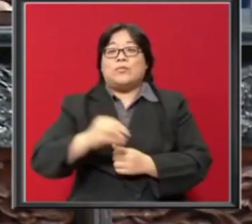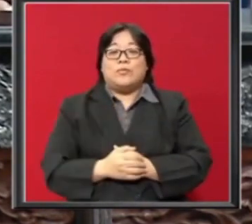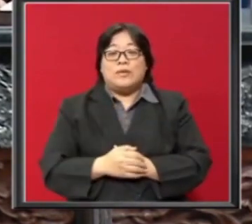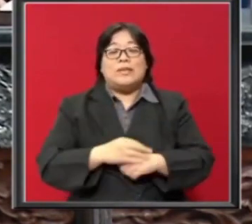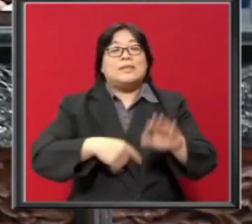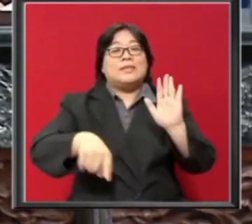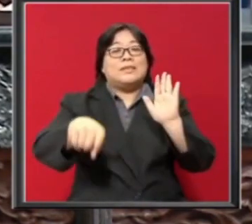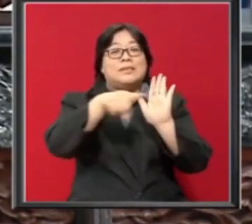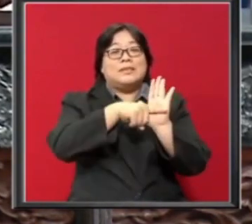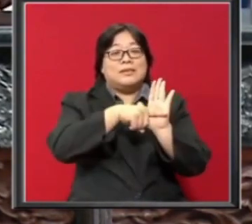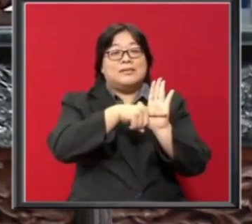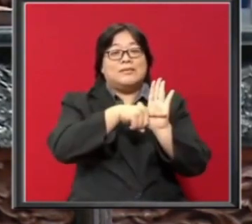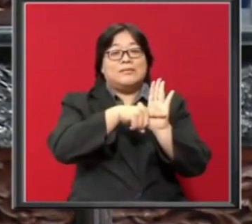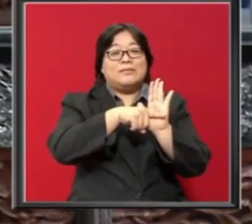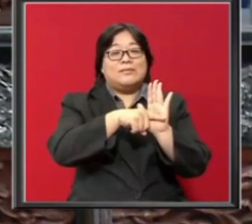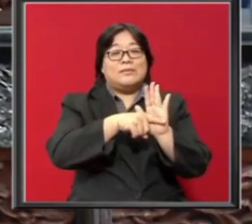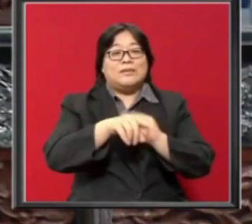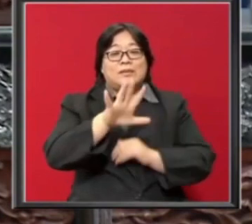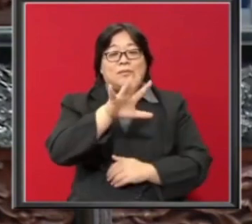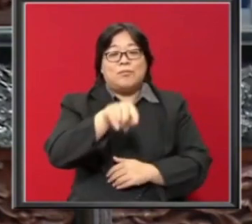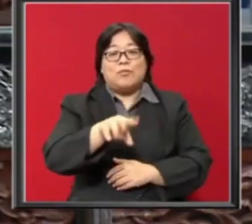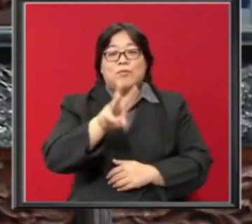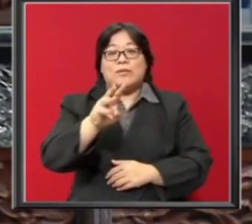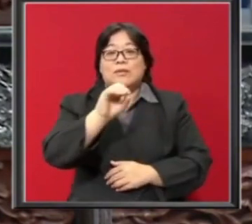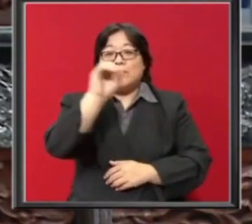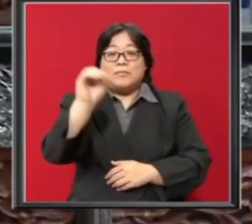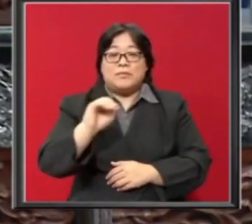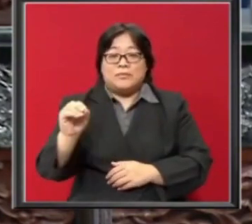Hai negatif 50